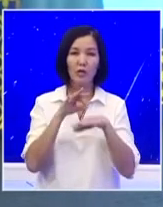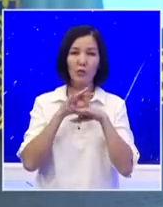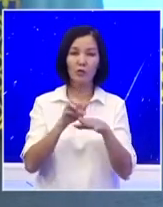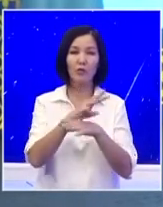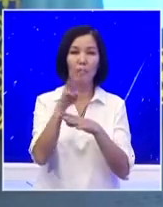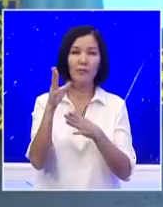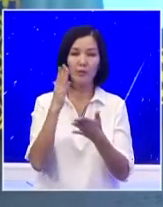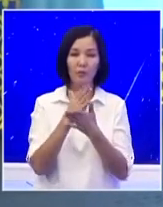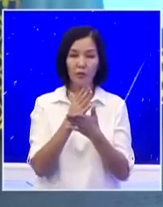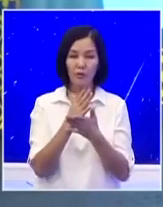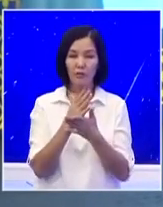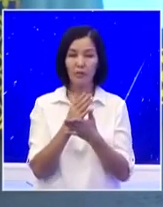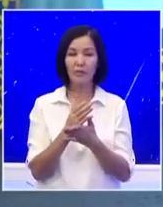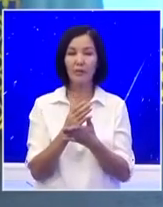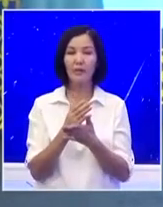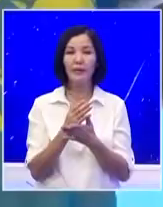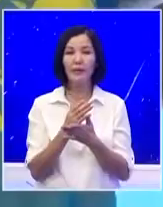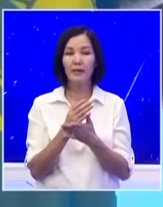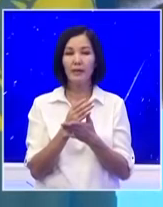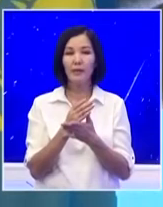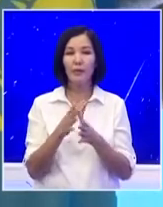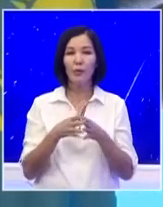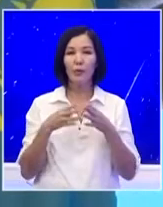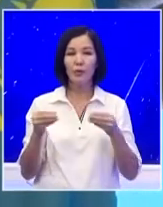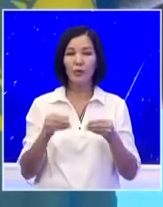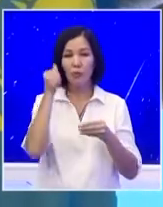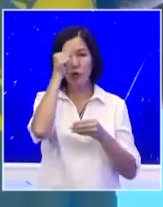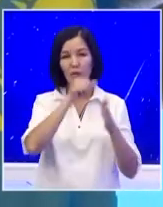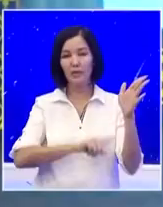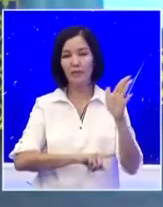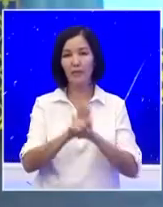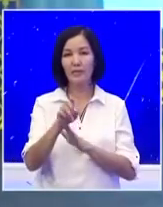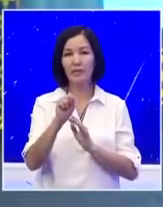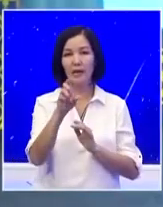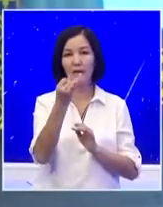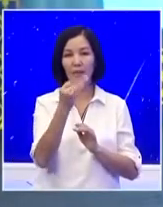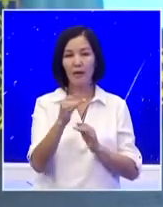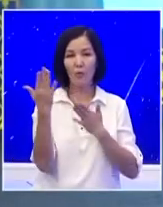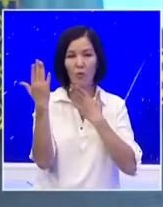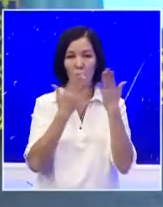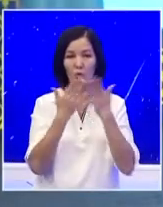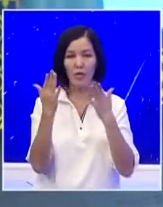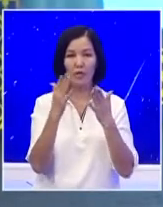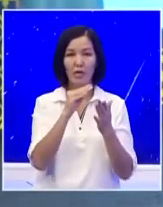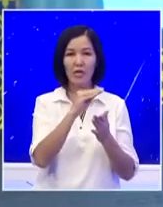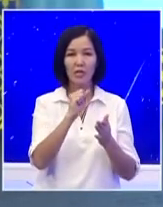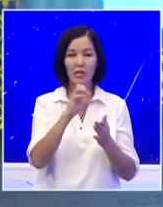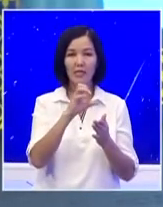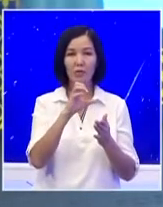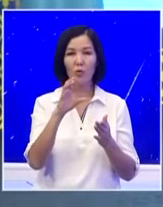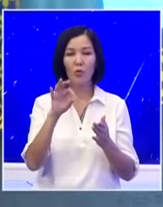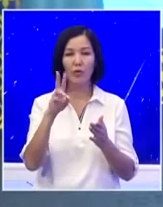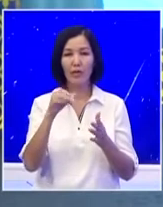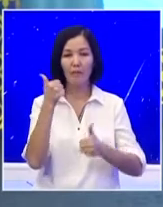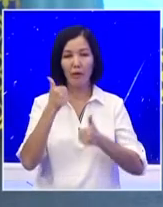қамтып, шаралар өткізіп жатырмыз. Осы көктемде жылдың басында біз Абай оқуларынан жас отан арасында